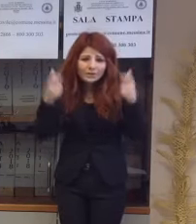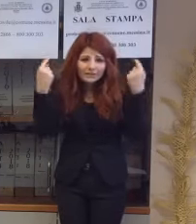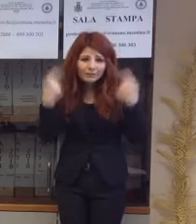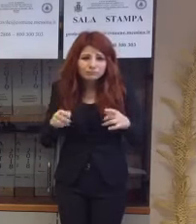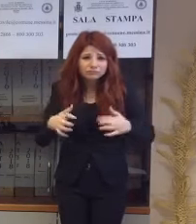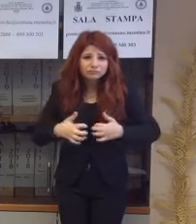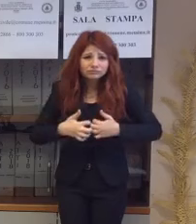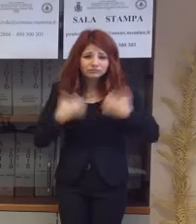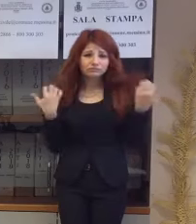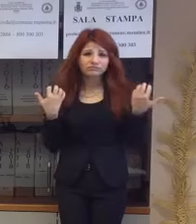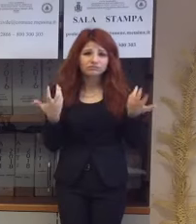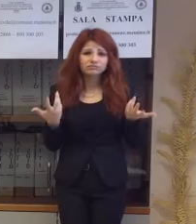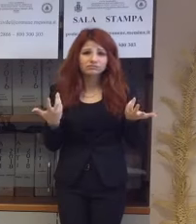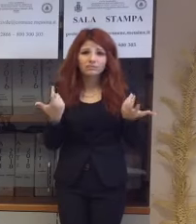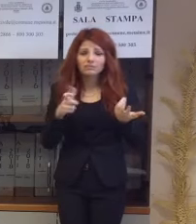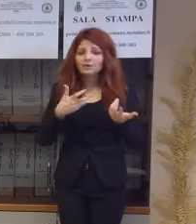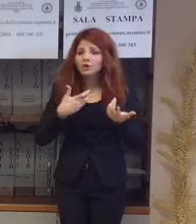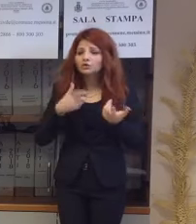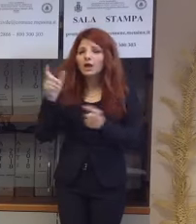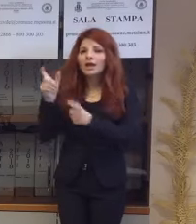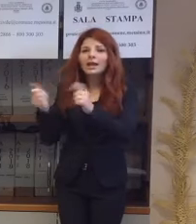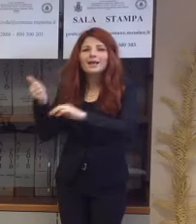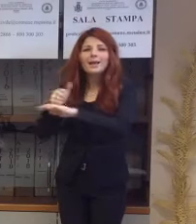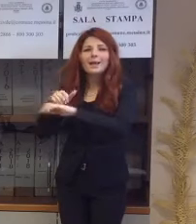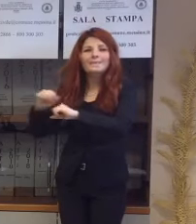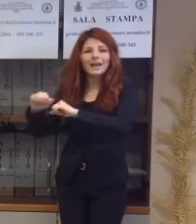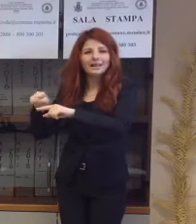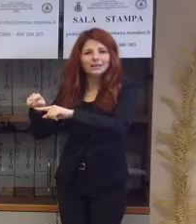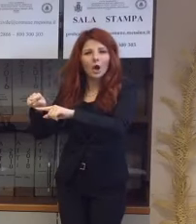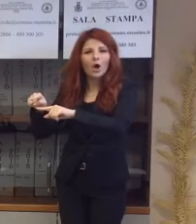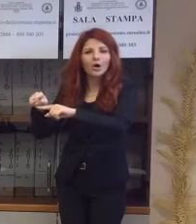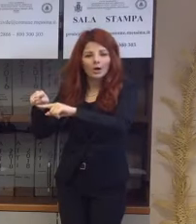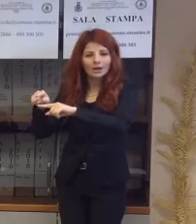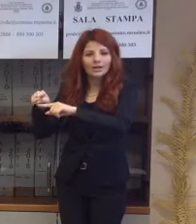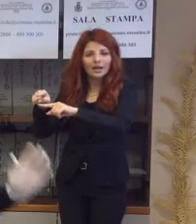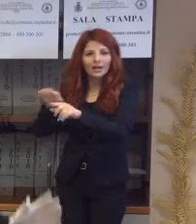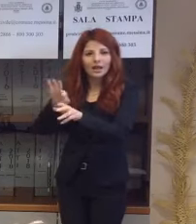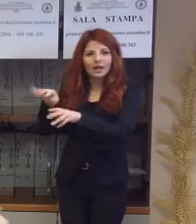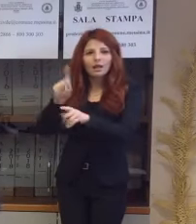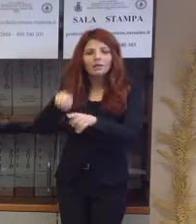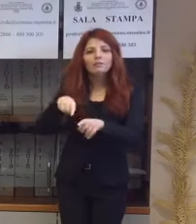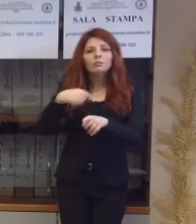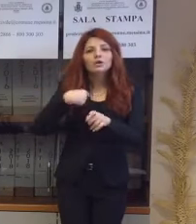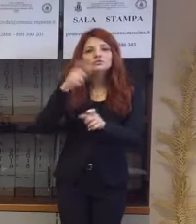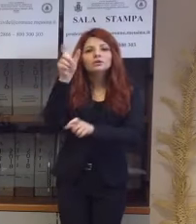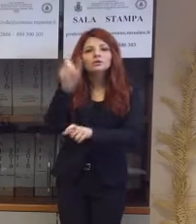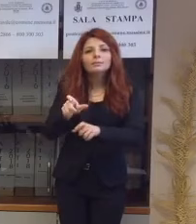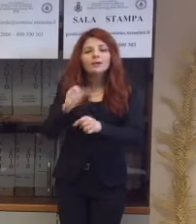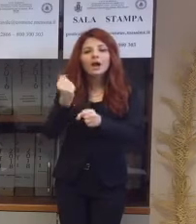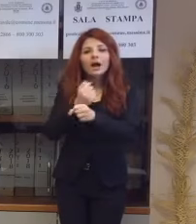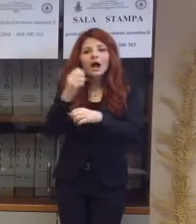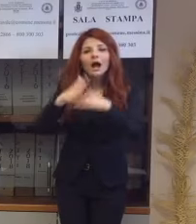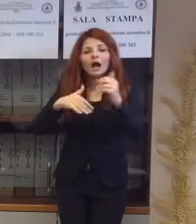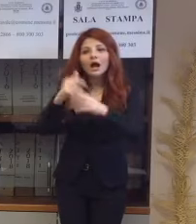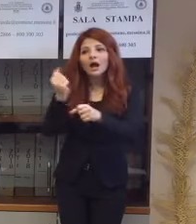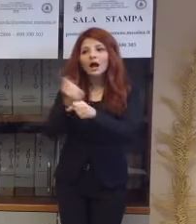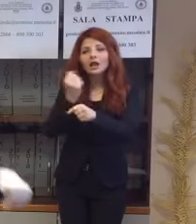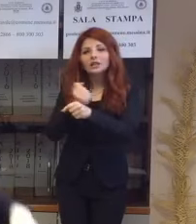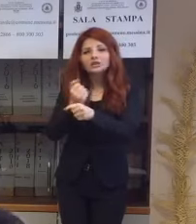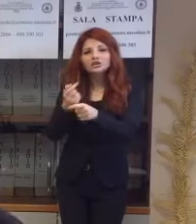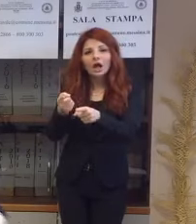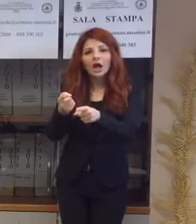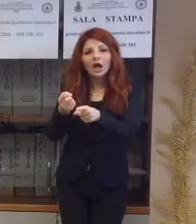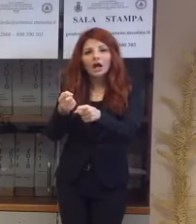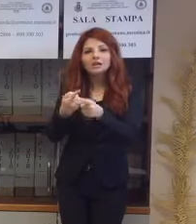questi artigiani bistrattati anche su quello che era il riconoscimento della compensazione dell'affitto